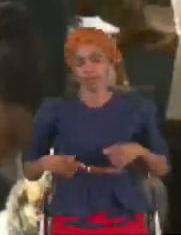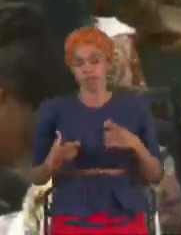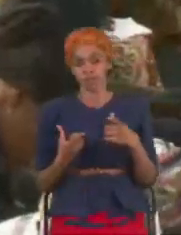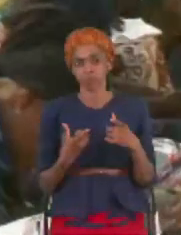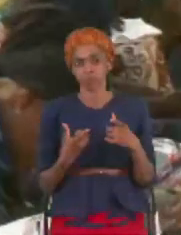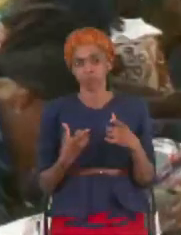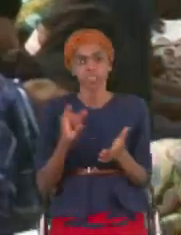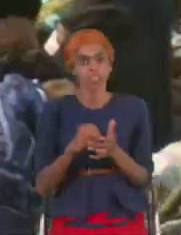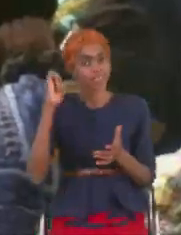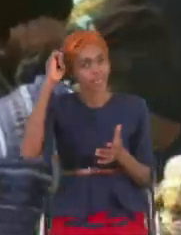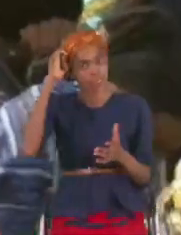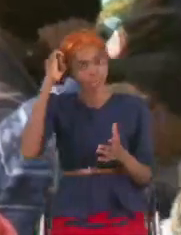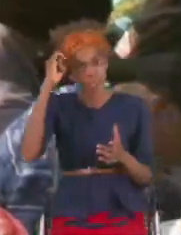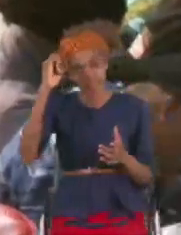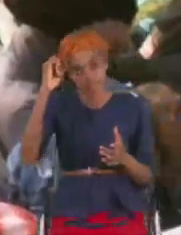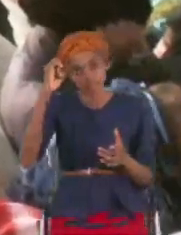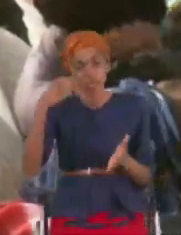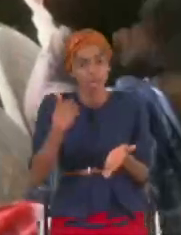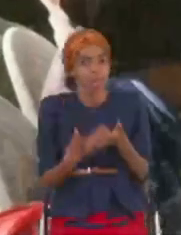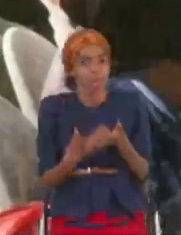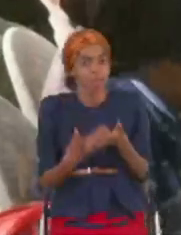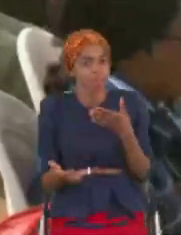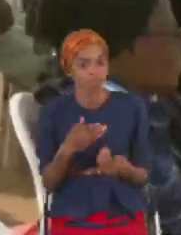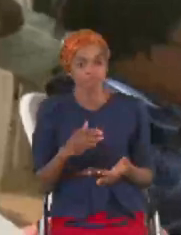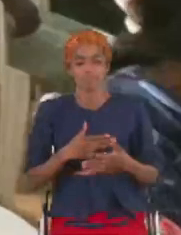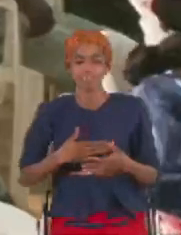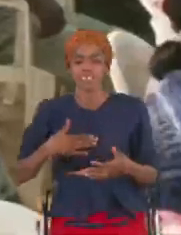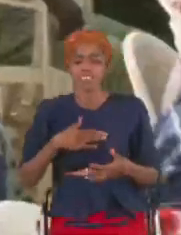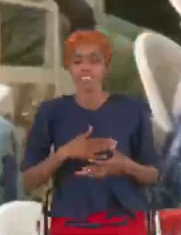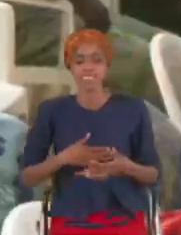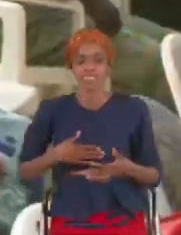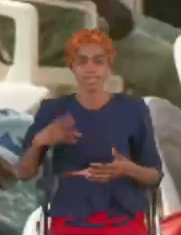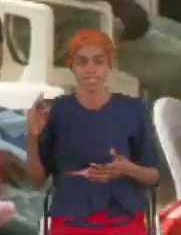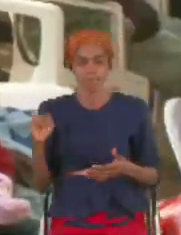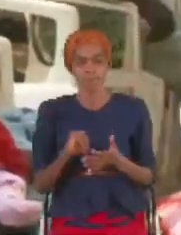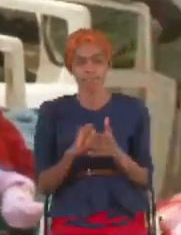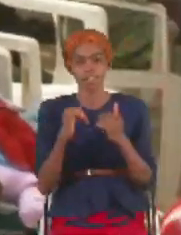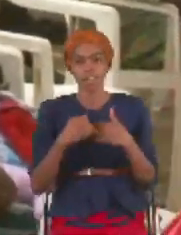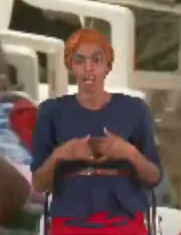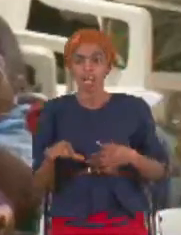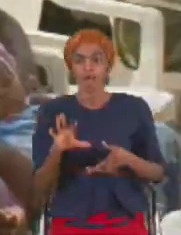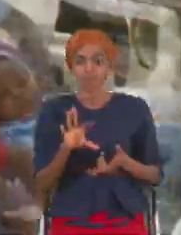s'il veut plaire à celui qui l'a enrôlé